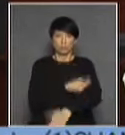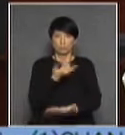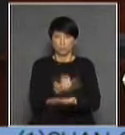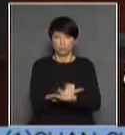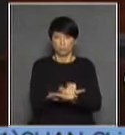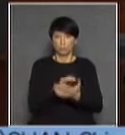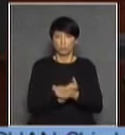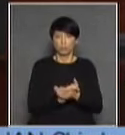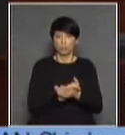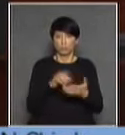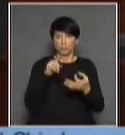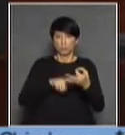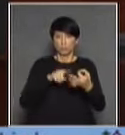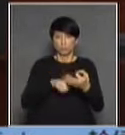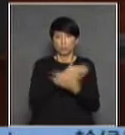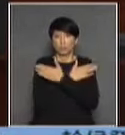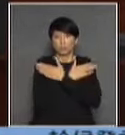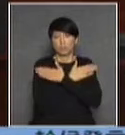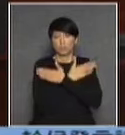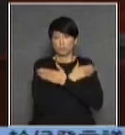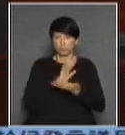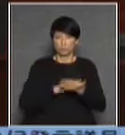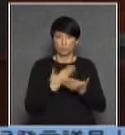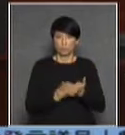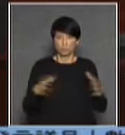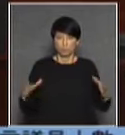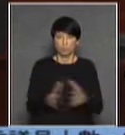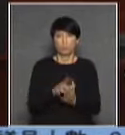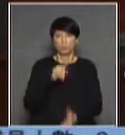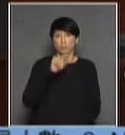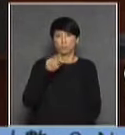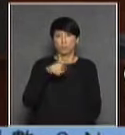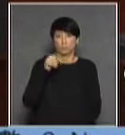動物之名而毀滅貓狗嘅咧係